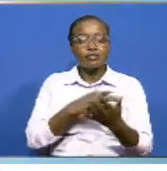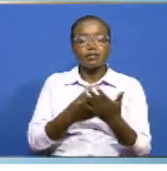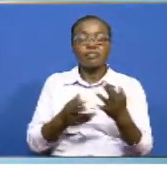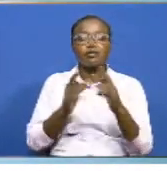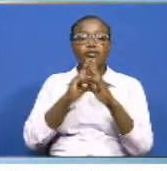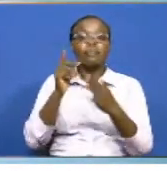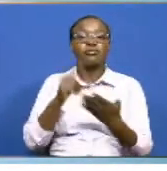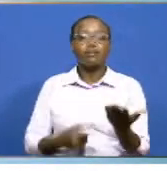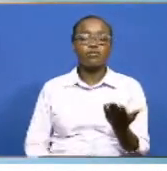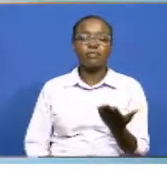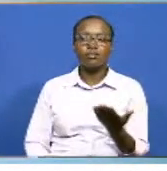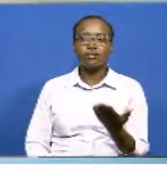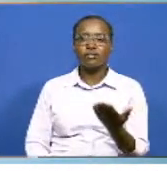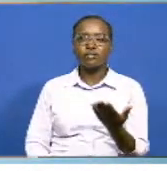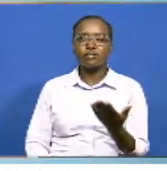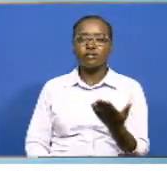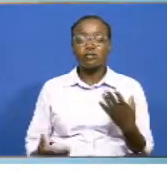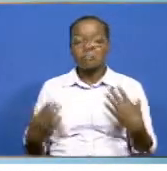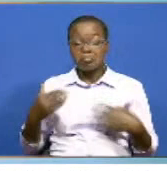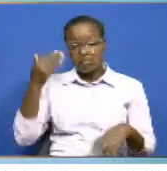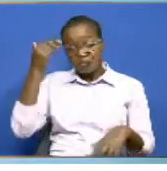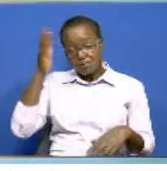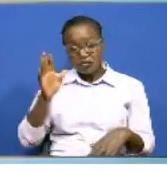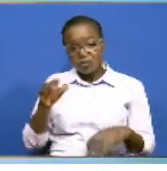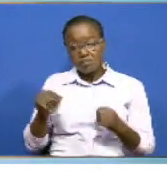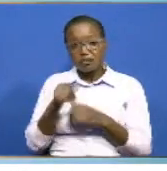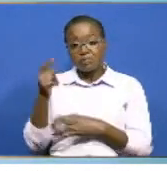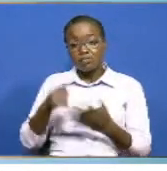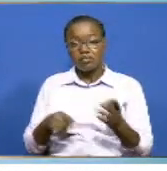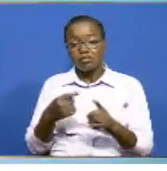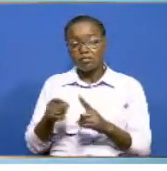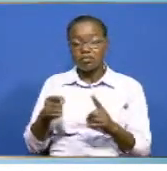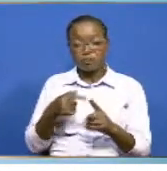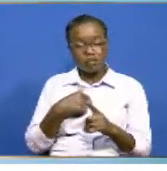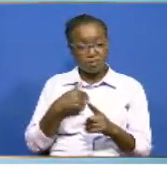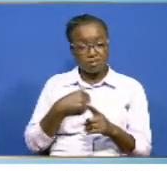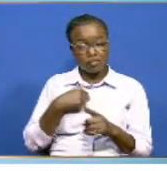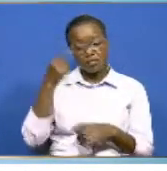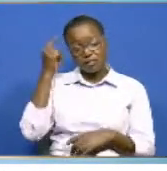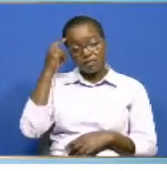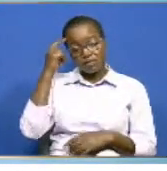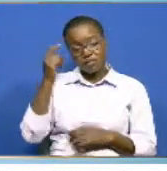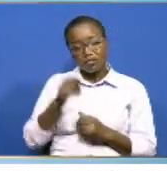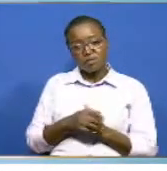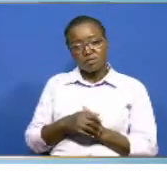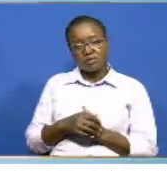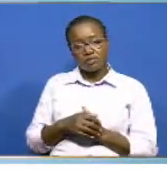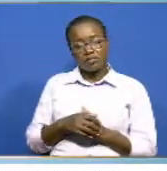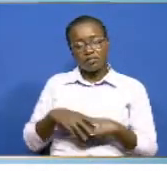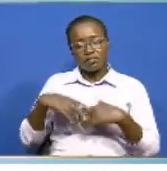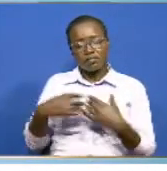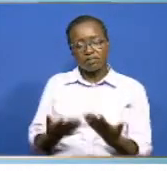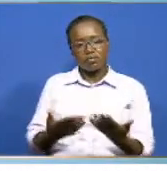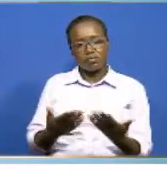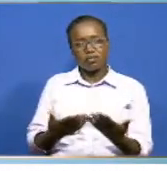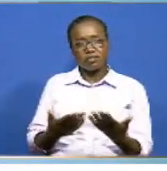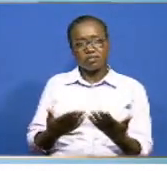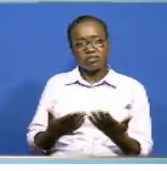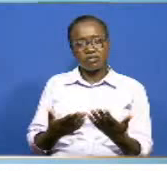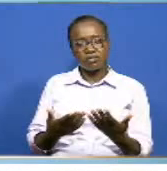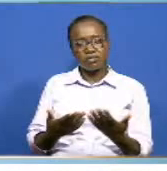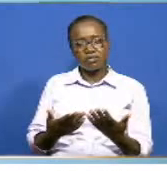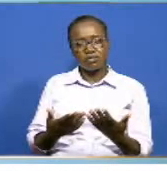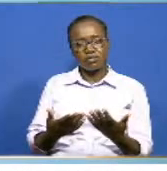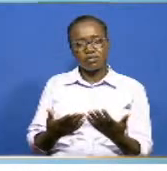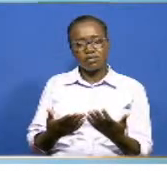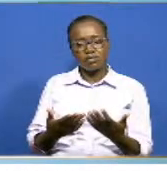ya kwamba watu hawakujua Kenya inaendelea. Lakini mimi nilikuwa naonelea ya kwamba jinsi ambavyo tuna